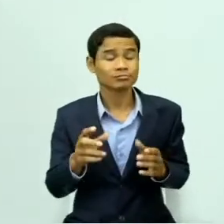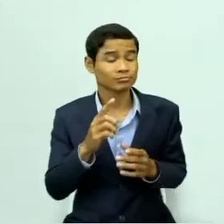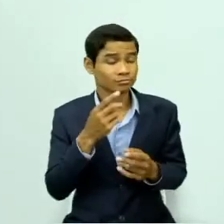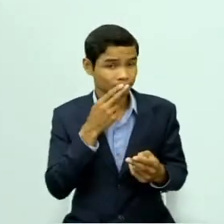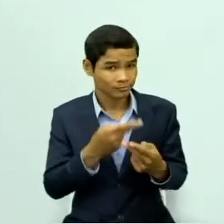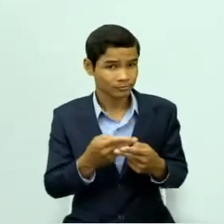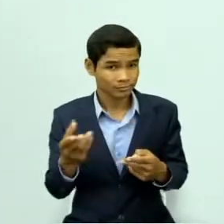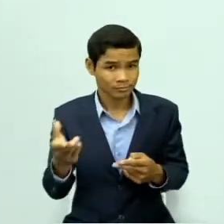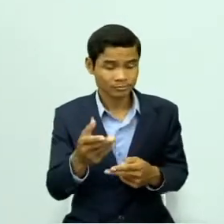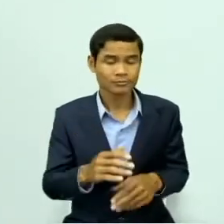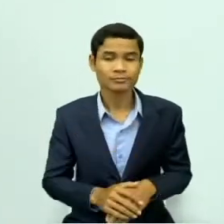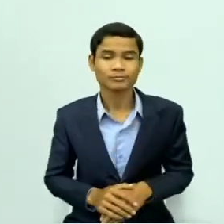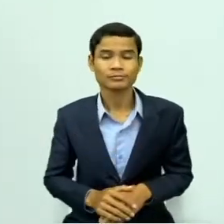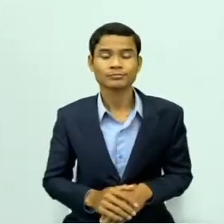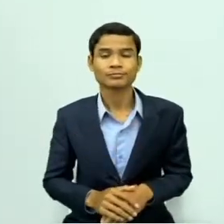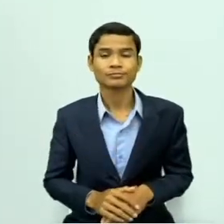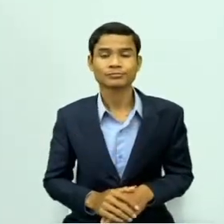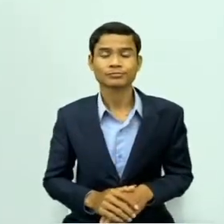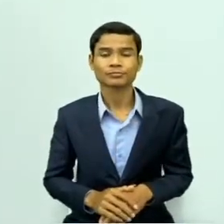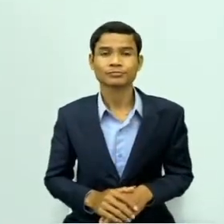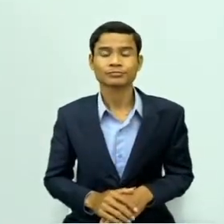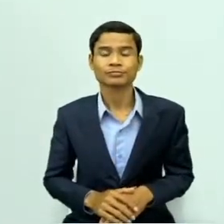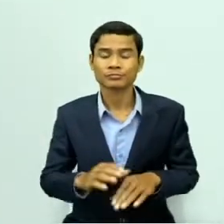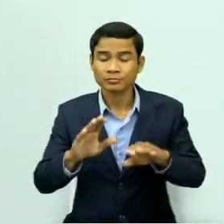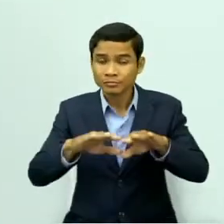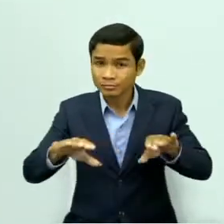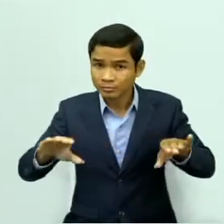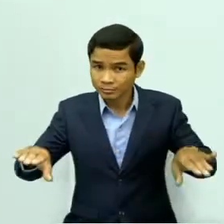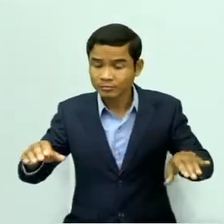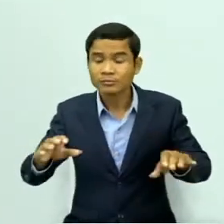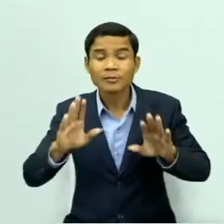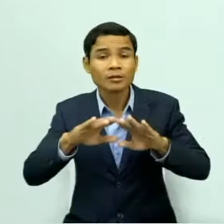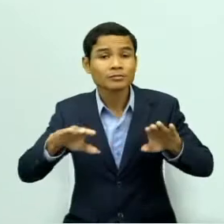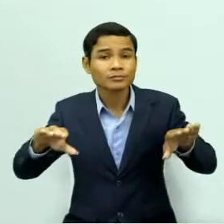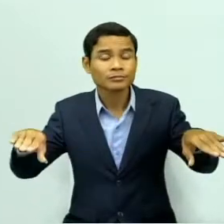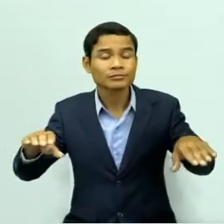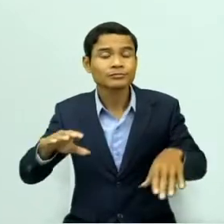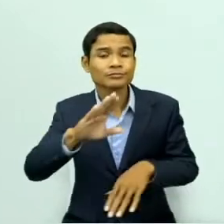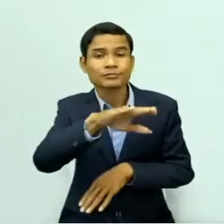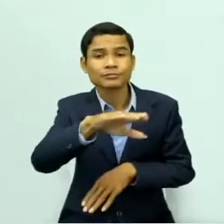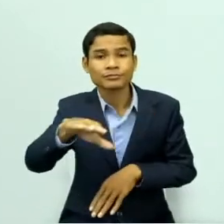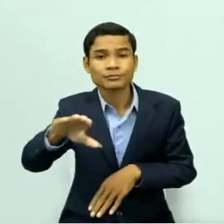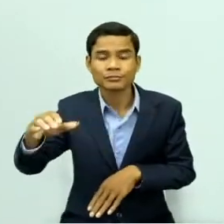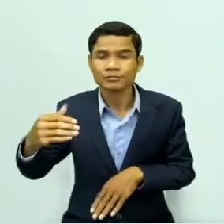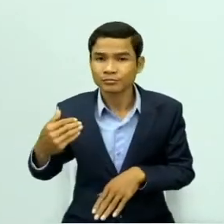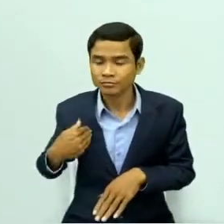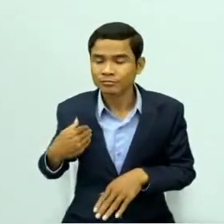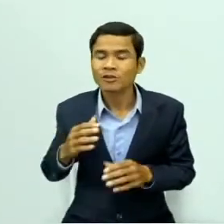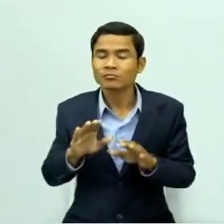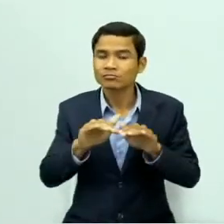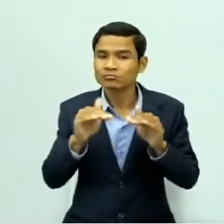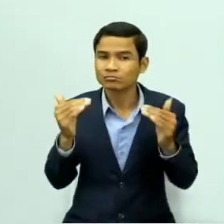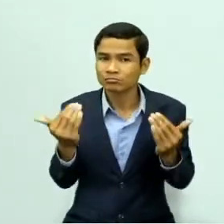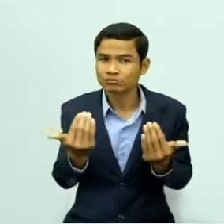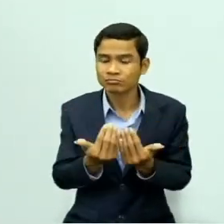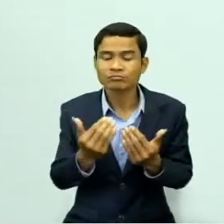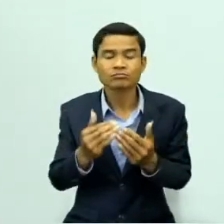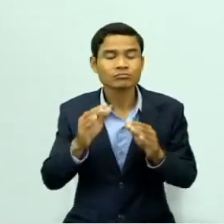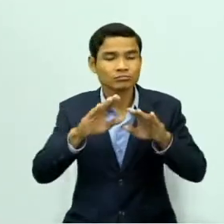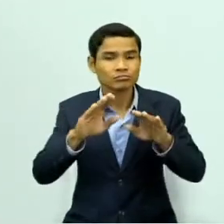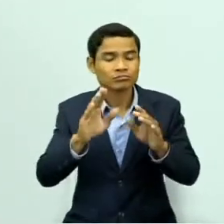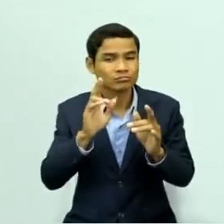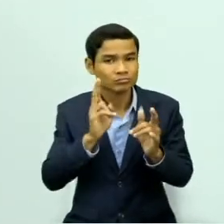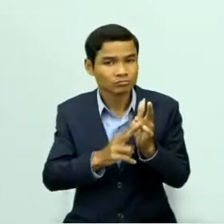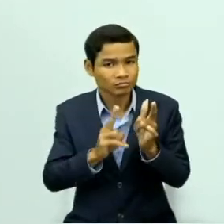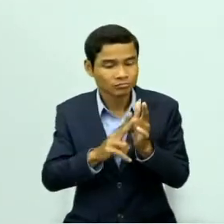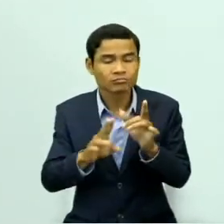nía. Chà ôn ba miễn nhạc đài ở cái bị xem chết được bóp ổn, chả